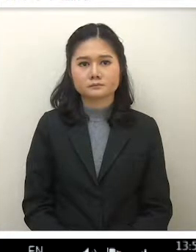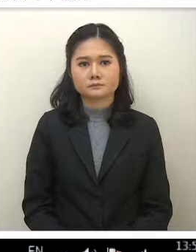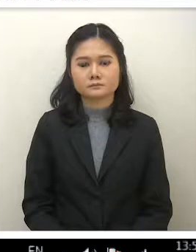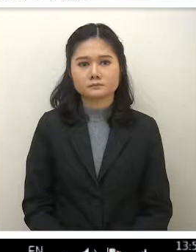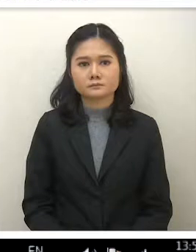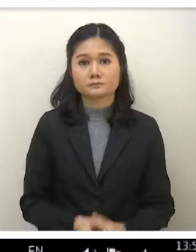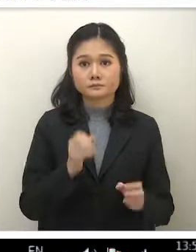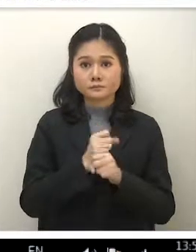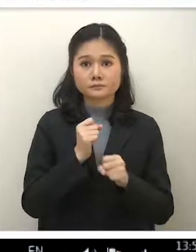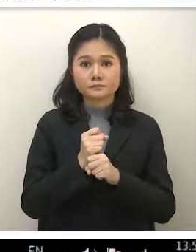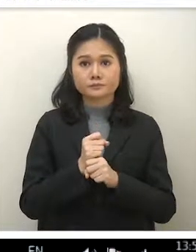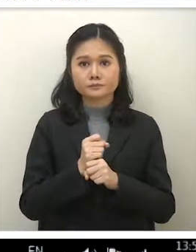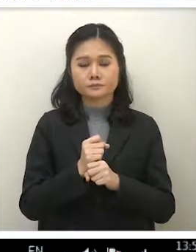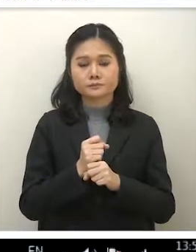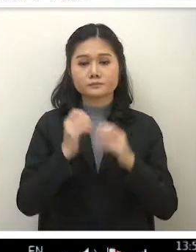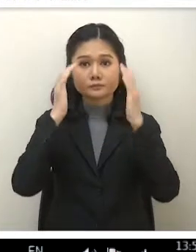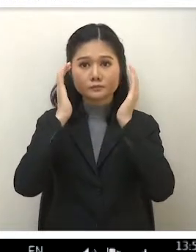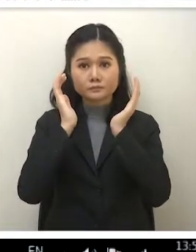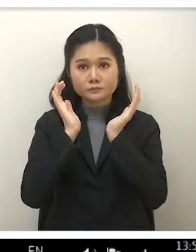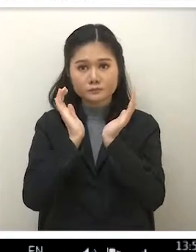ดัดให้คงหน้าเข้ารูป